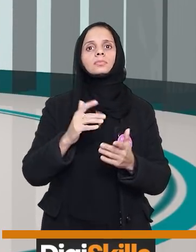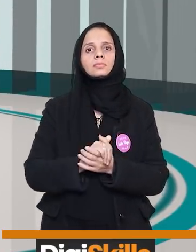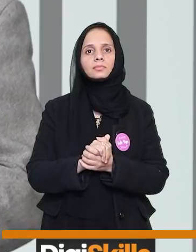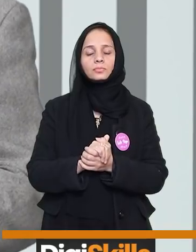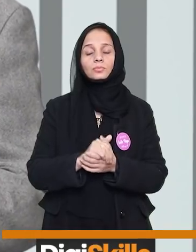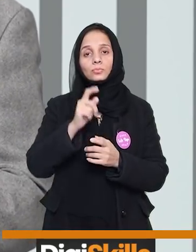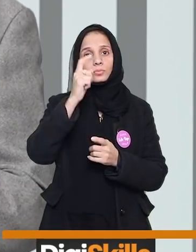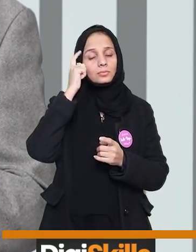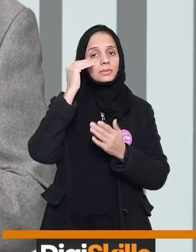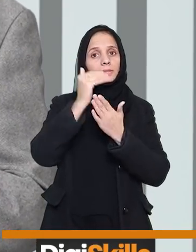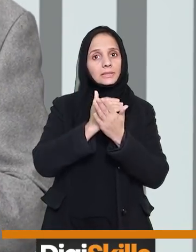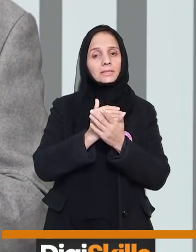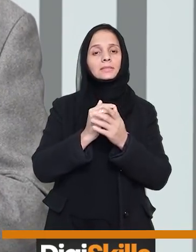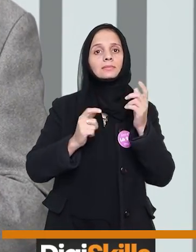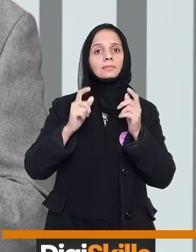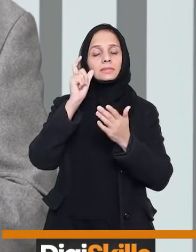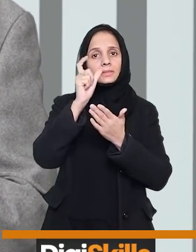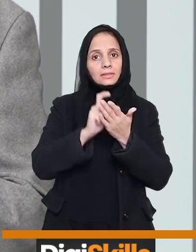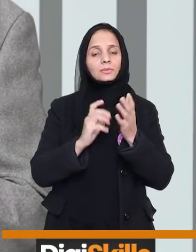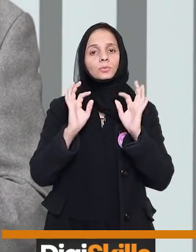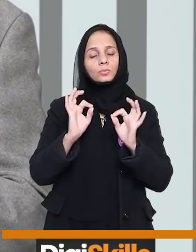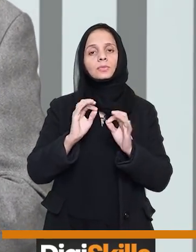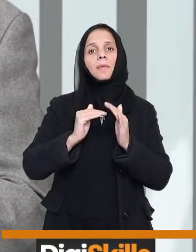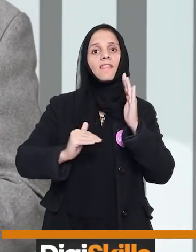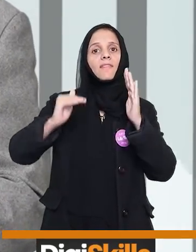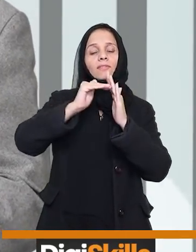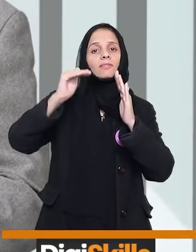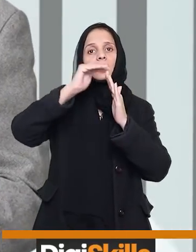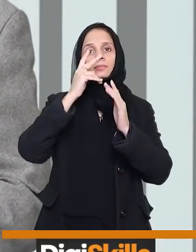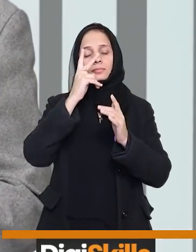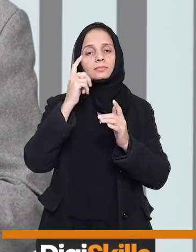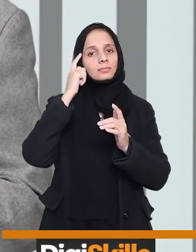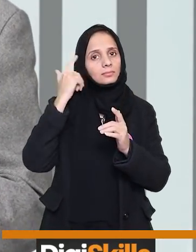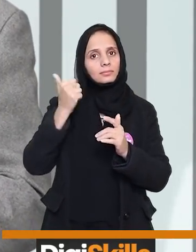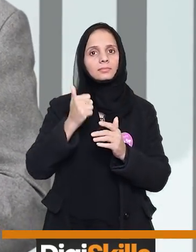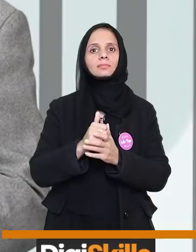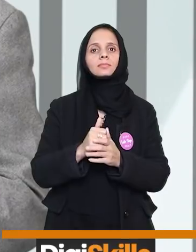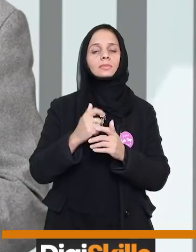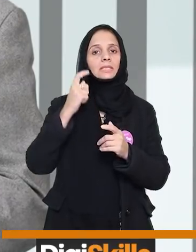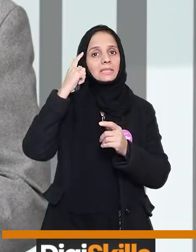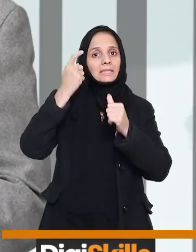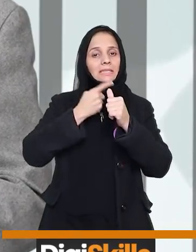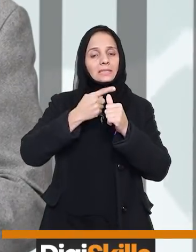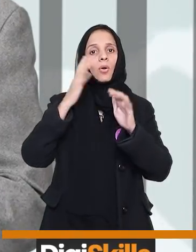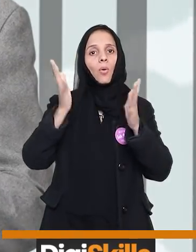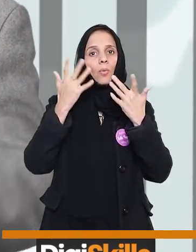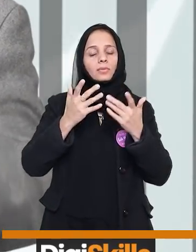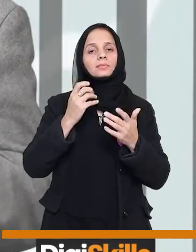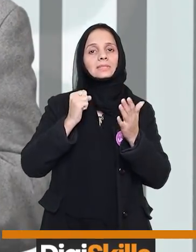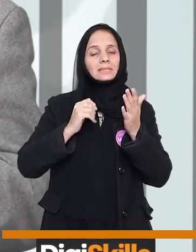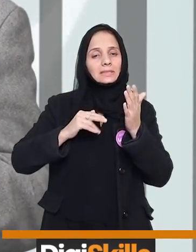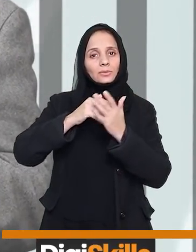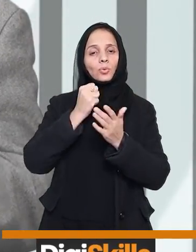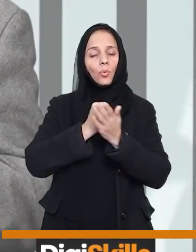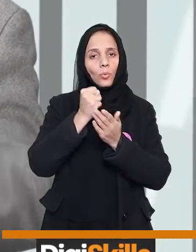کیسے ہے. You need to specify a goal in order to achieve your objective and in order to learn a skill in a